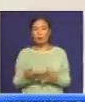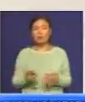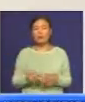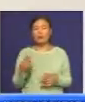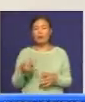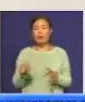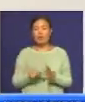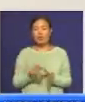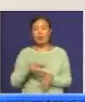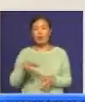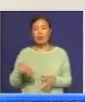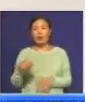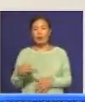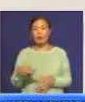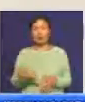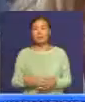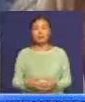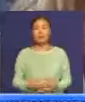26 миллиардов тенге